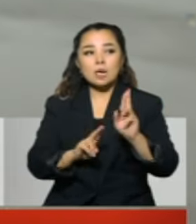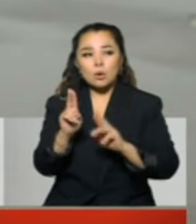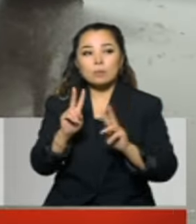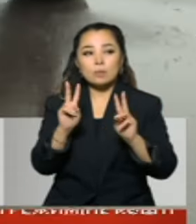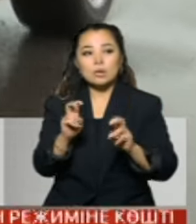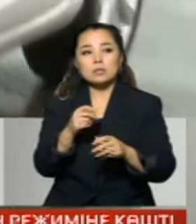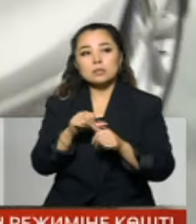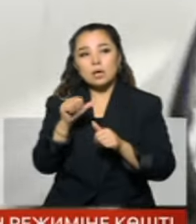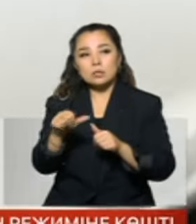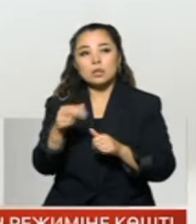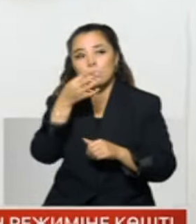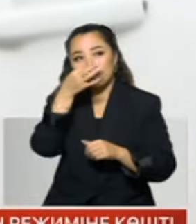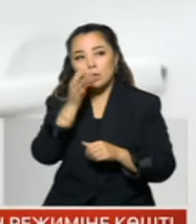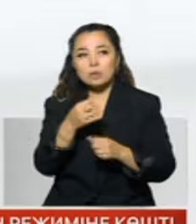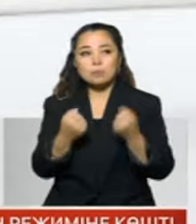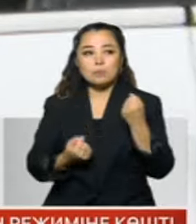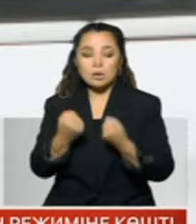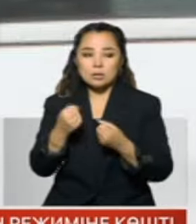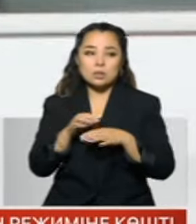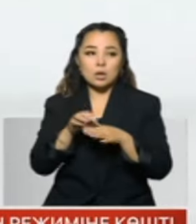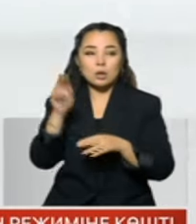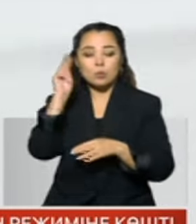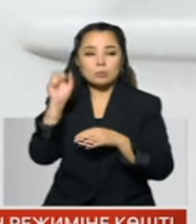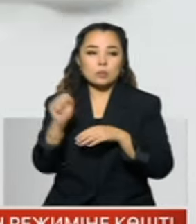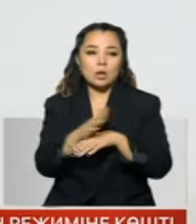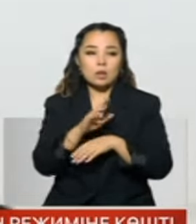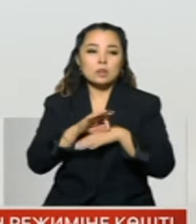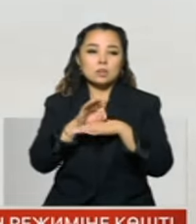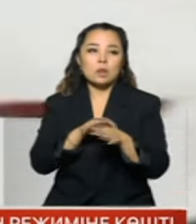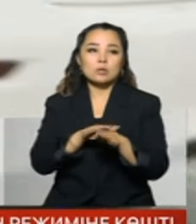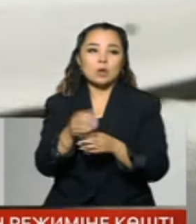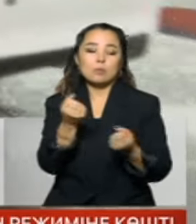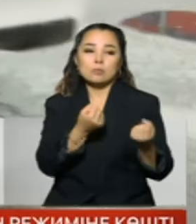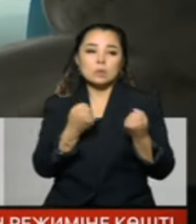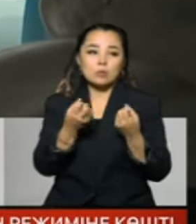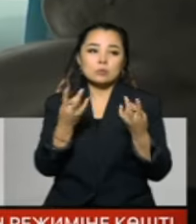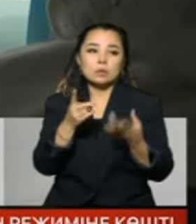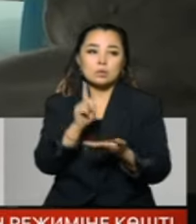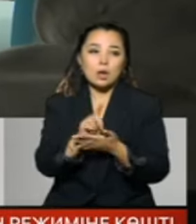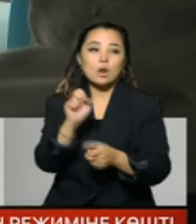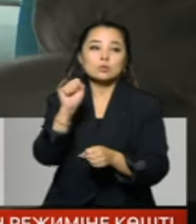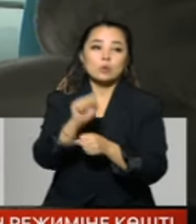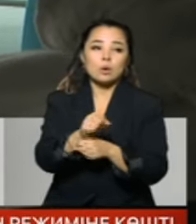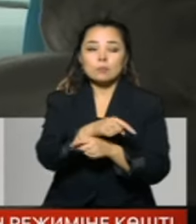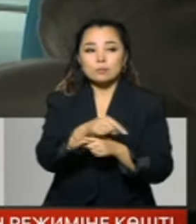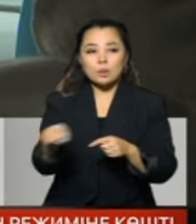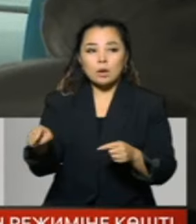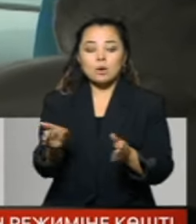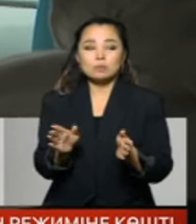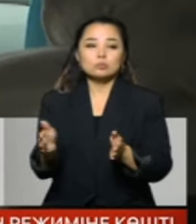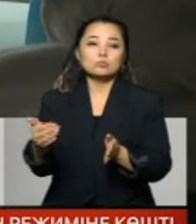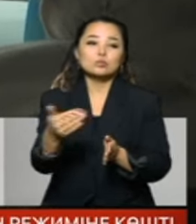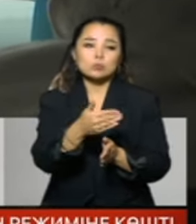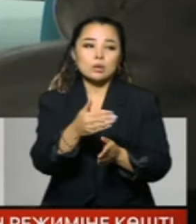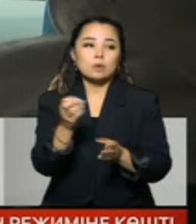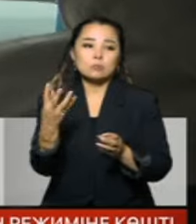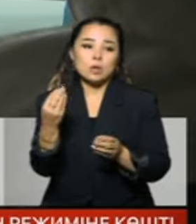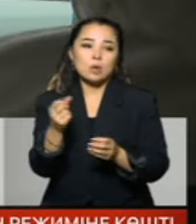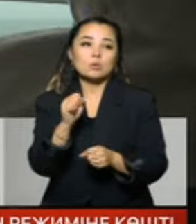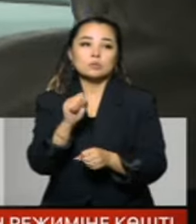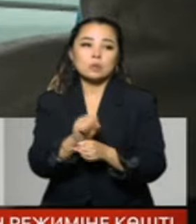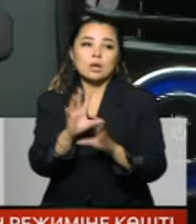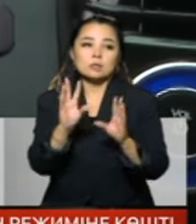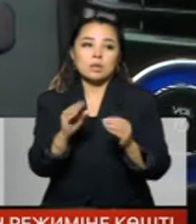білімнен бөлек, тәжірибе жүзінде темір тұлпарды меңгеріп алуыңыз керек. Тоқтасызғынан өткенсің, бұрылыс көрсеткішінсі өшіресі.